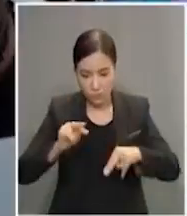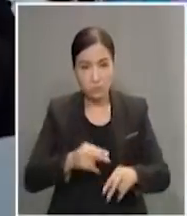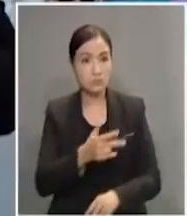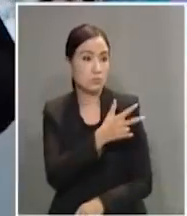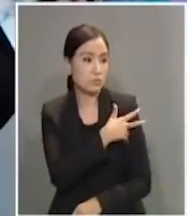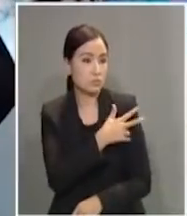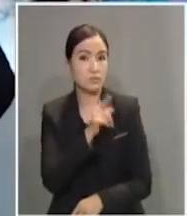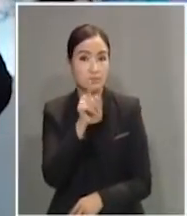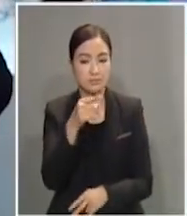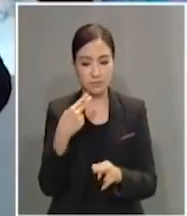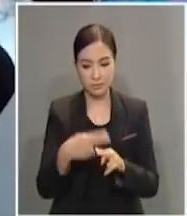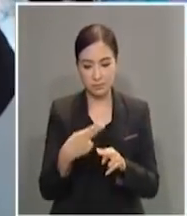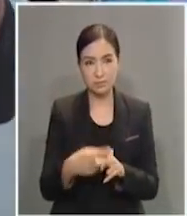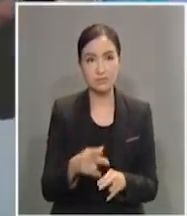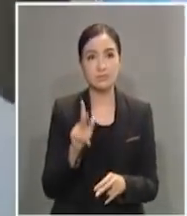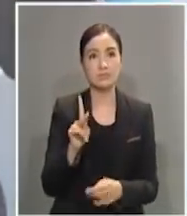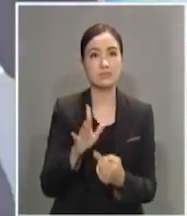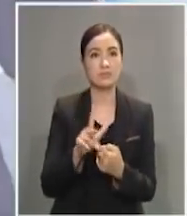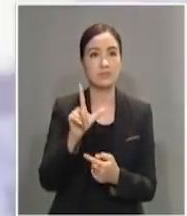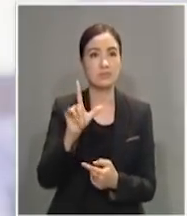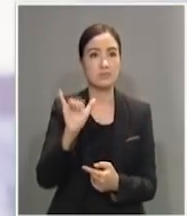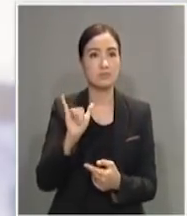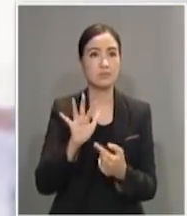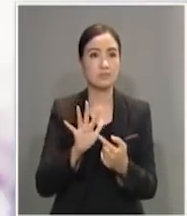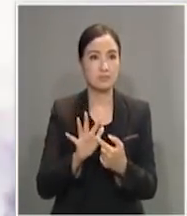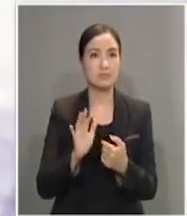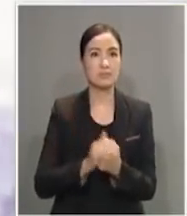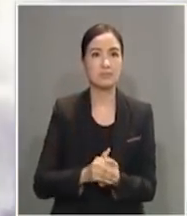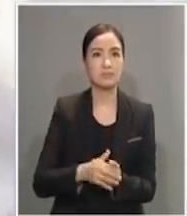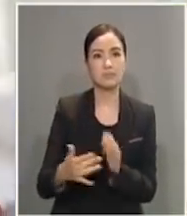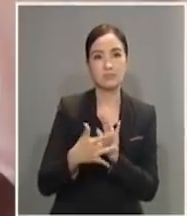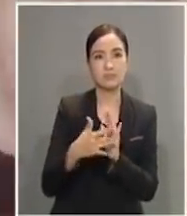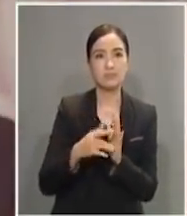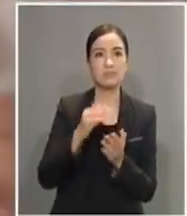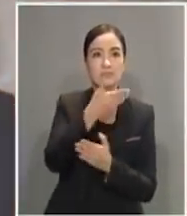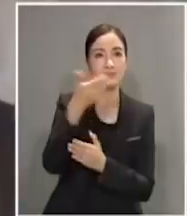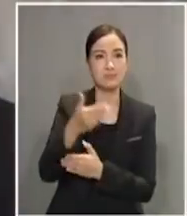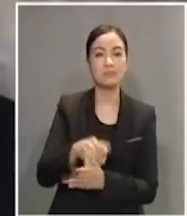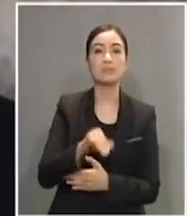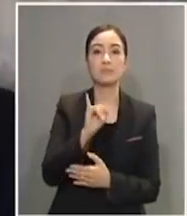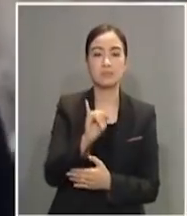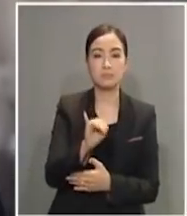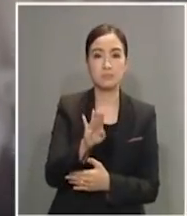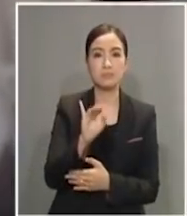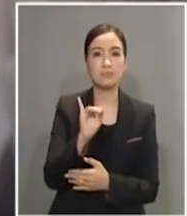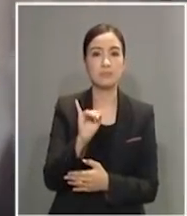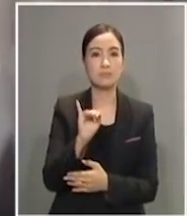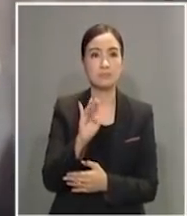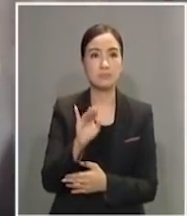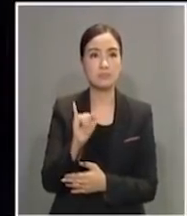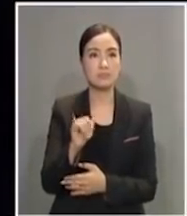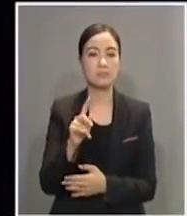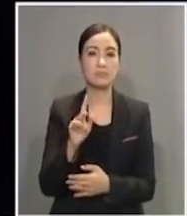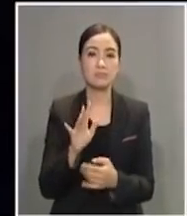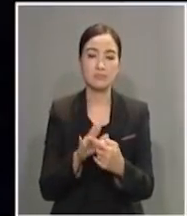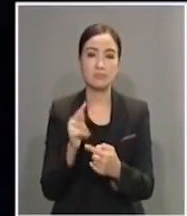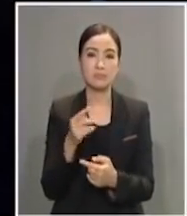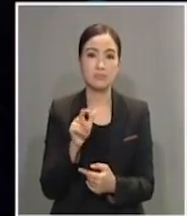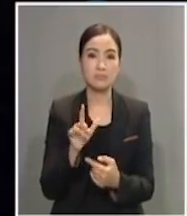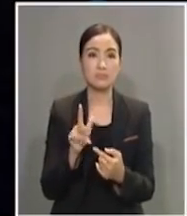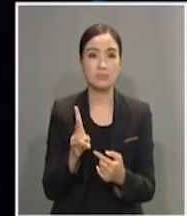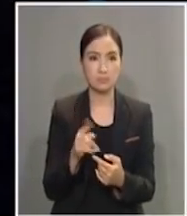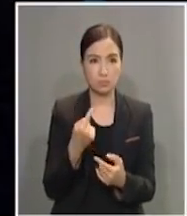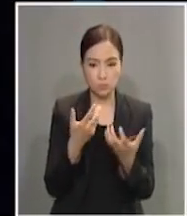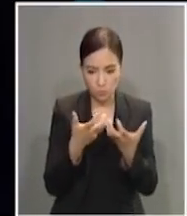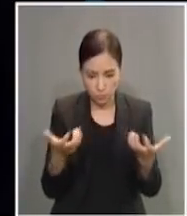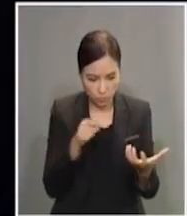าศรีธัญลักษณ์นักวิจัยศูนย์พันธุวิศวกรรมและเทคโนโลยีชีวภาพแห่งชาติหรือไบโอเทคได้พัฒนาอุปกรณ์สำหรับเฝ้าระวังโรคระบา